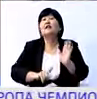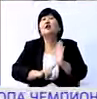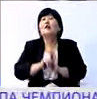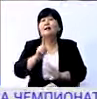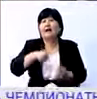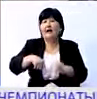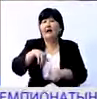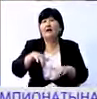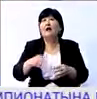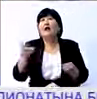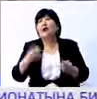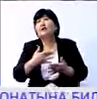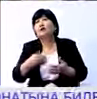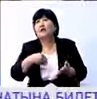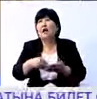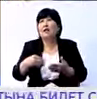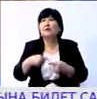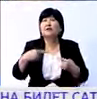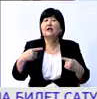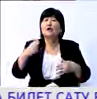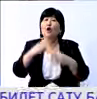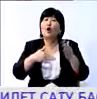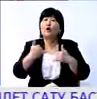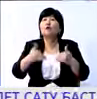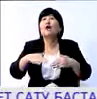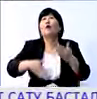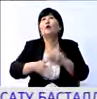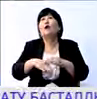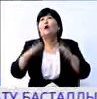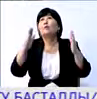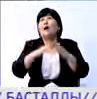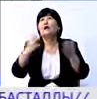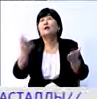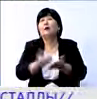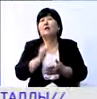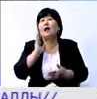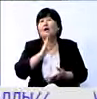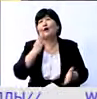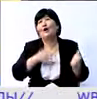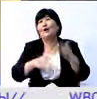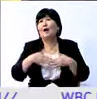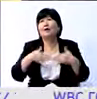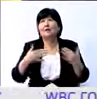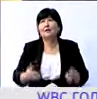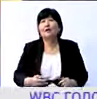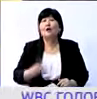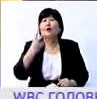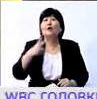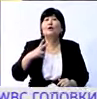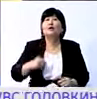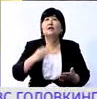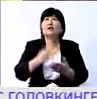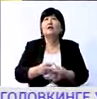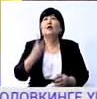кәсіпкерлер. Бірі қажетті құралдарын алып берсе, енді бірі құрылысына көмектесті. Баспана алып болған ананың қуанышында шек жоқ. Үш қызым бар, үш